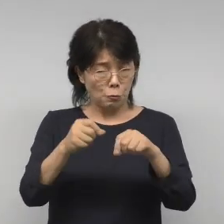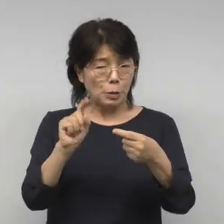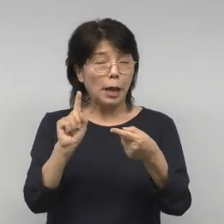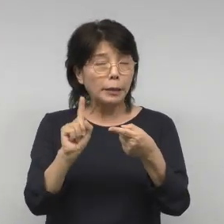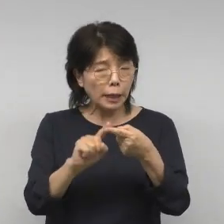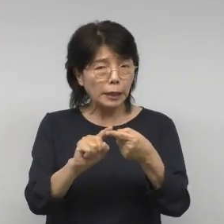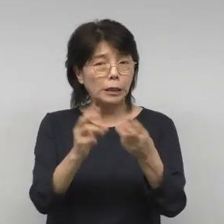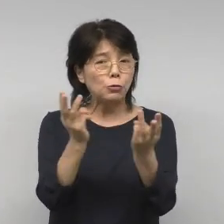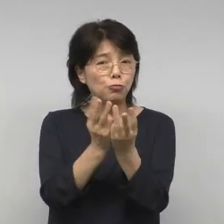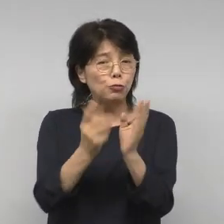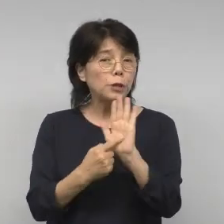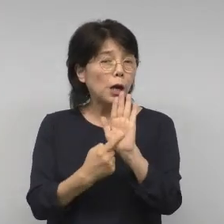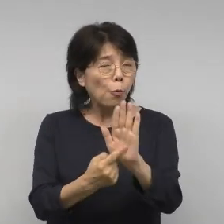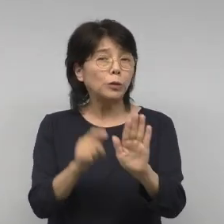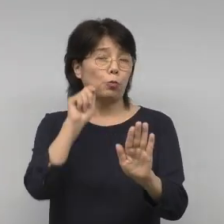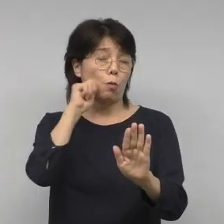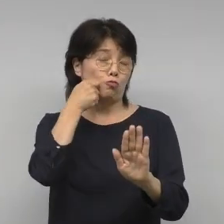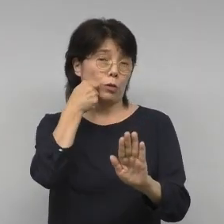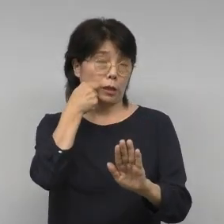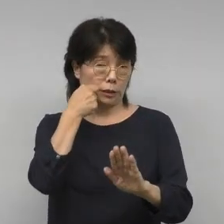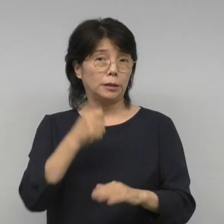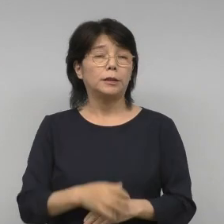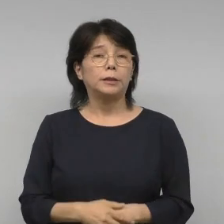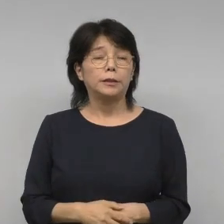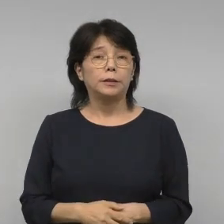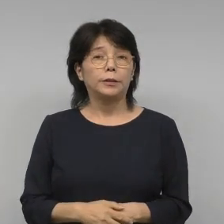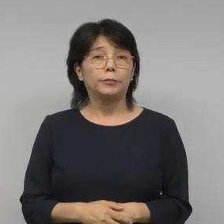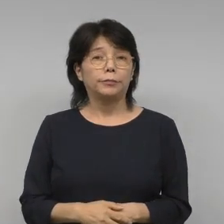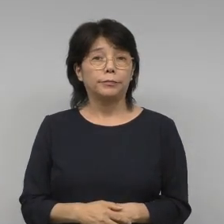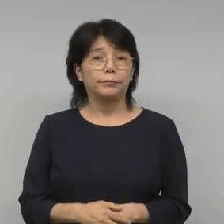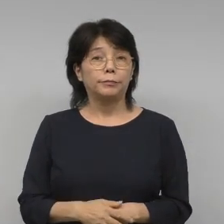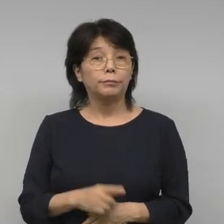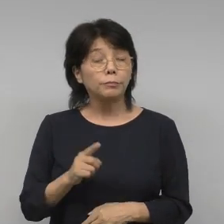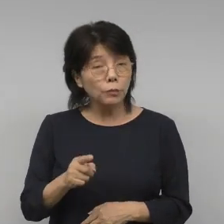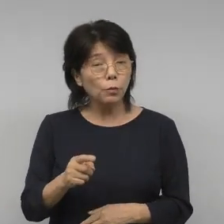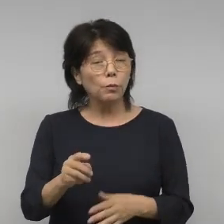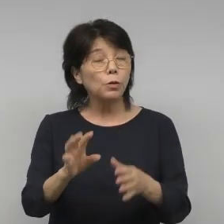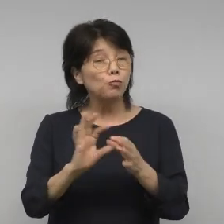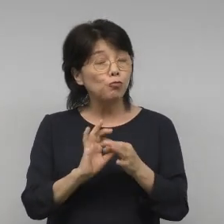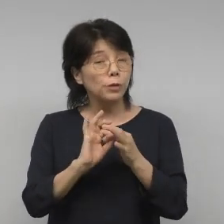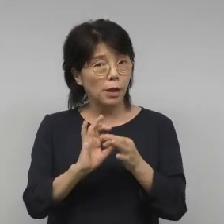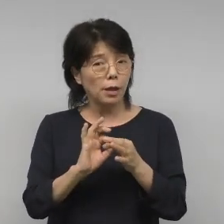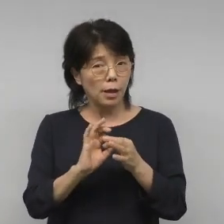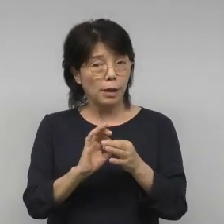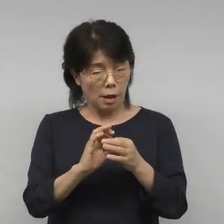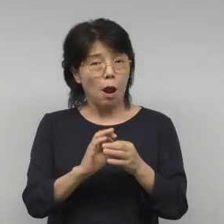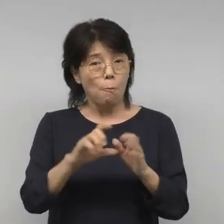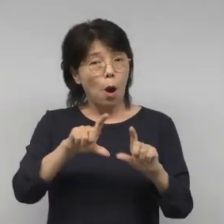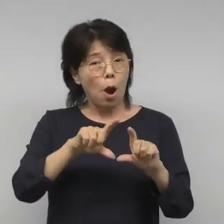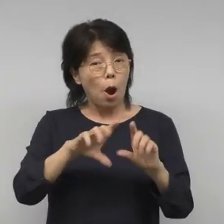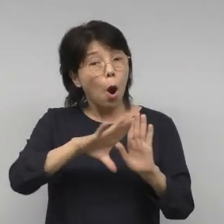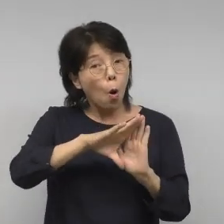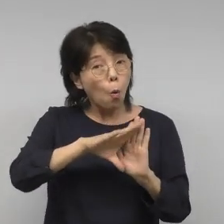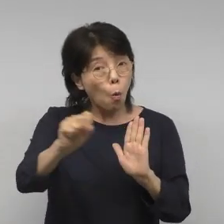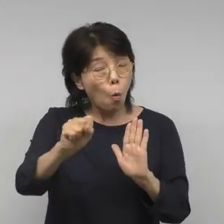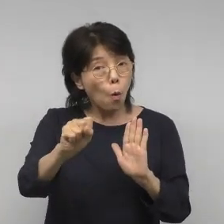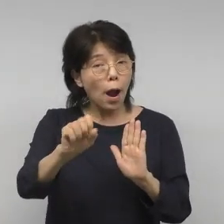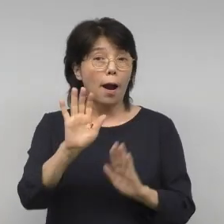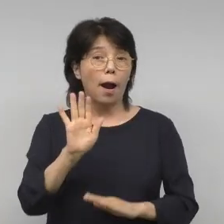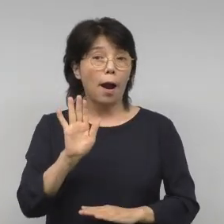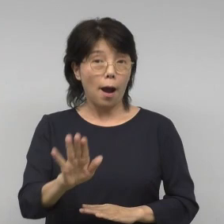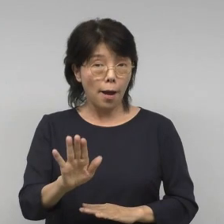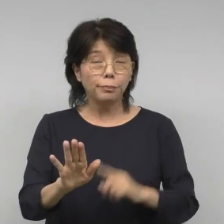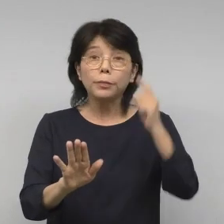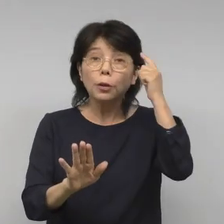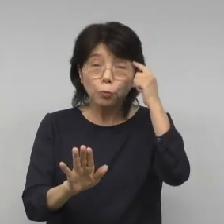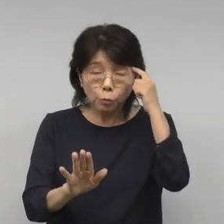で示すのは難しいようにも思いますが、この取り組み内容については一定の効果があったんじゃないかなというふ